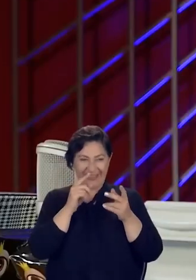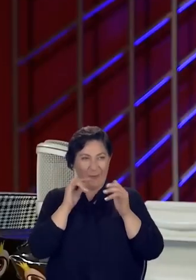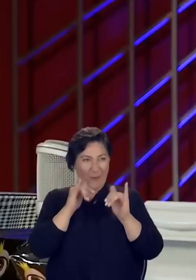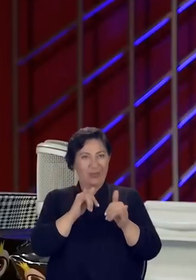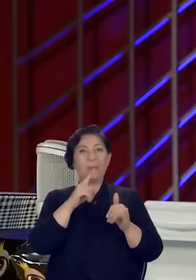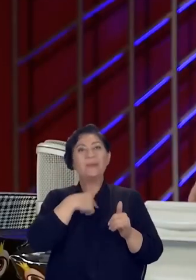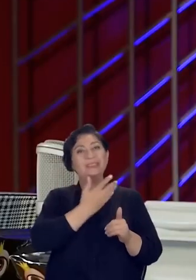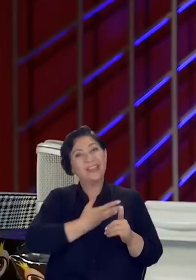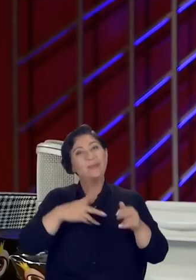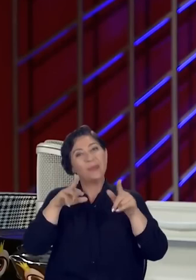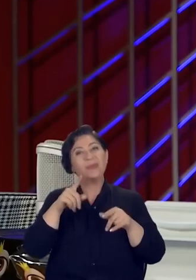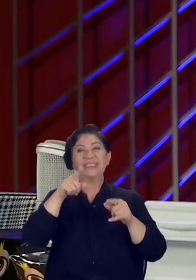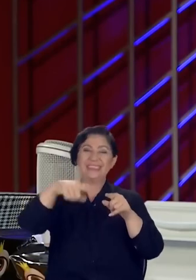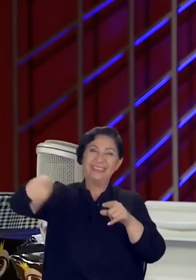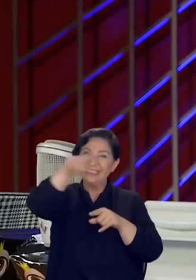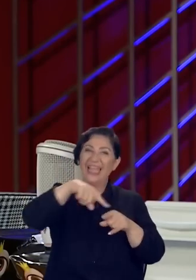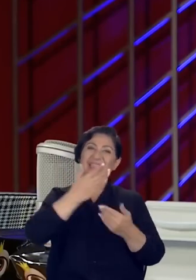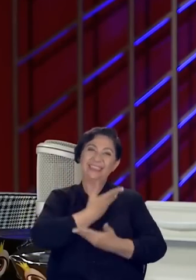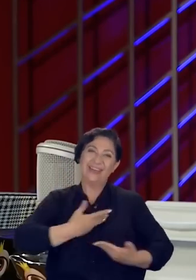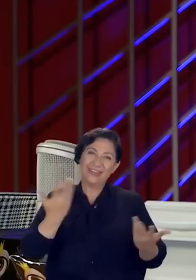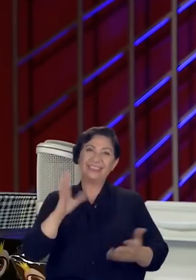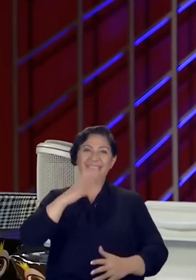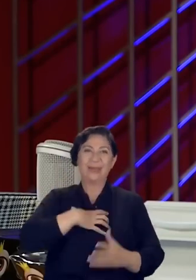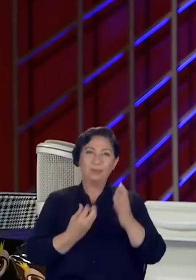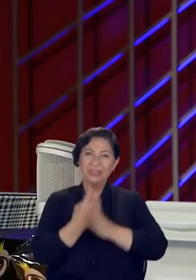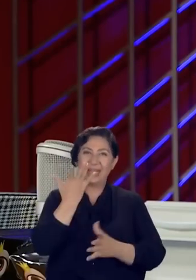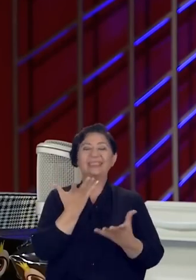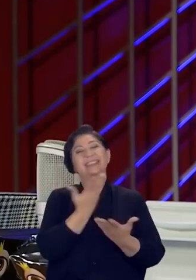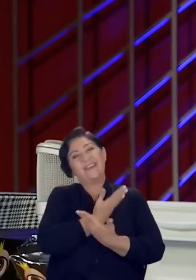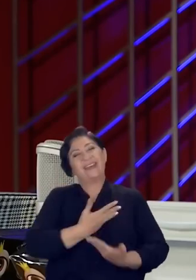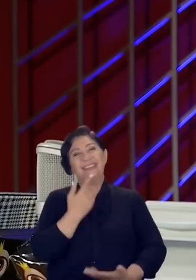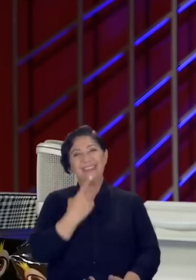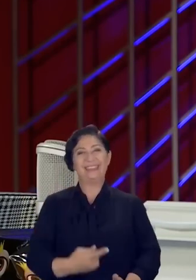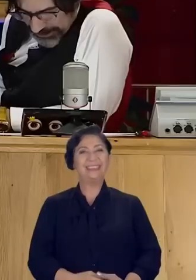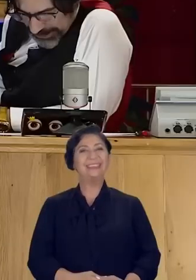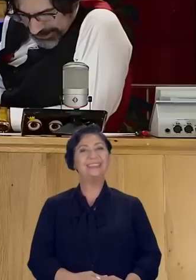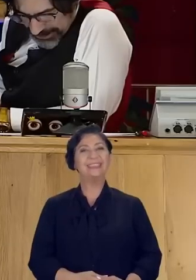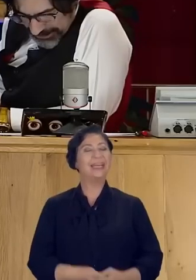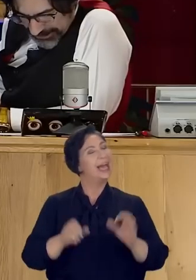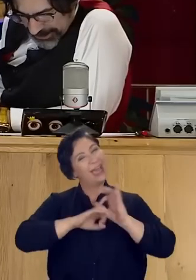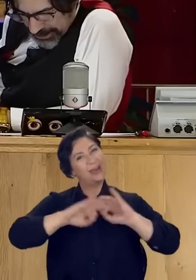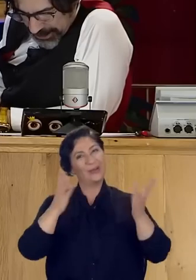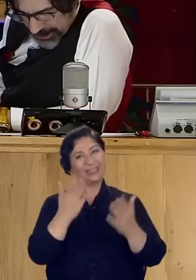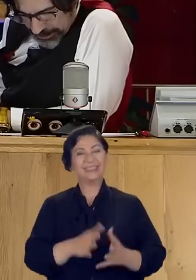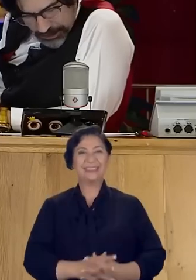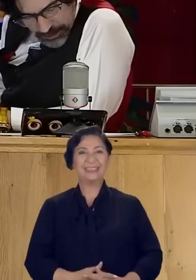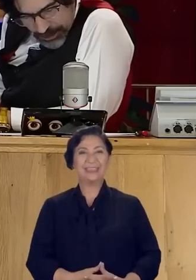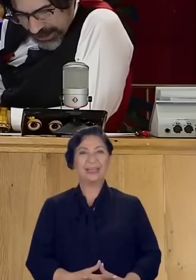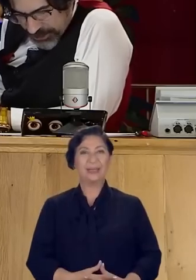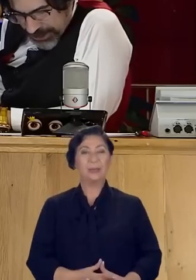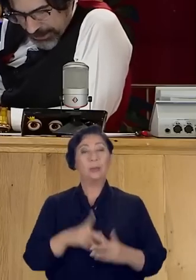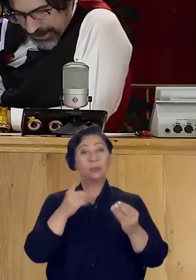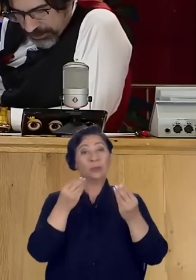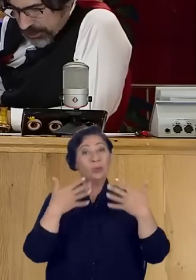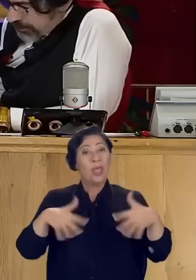inşallah benim sevdiğim kadar insanlar da sever, sahiplenir, bağrına basar. Harikuladesin. Bu